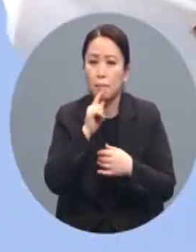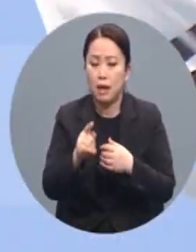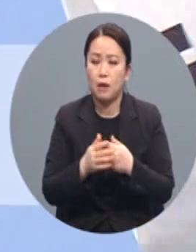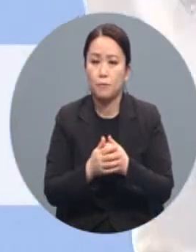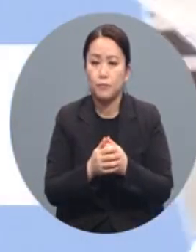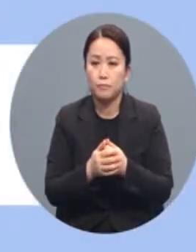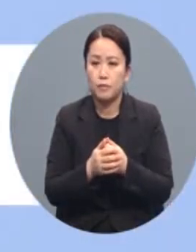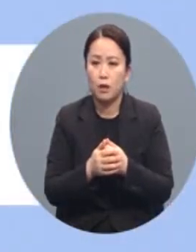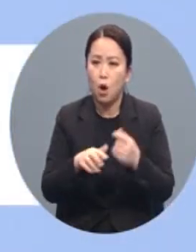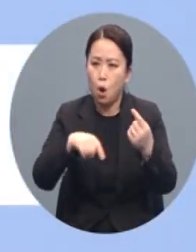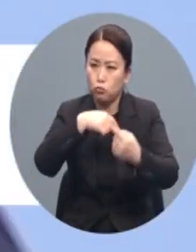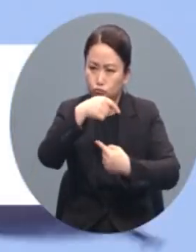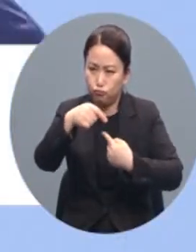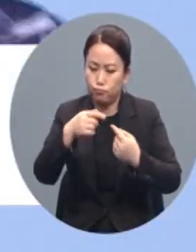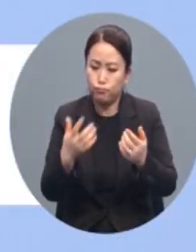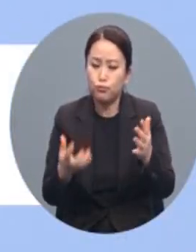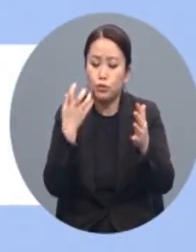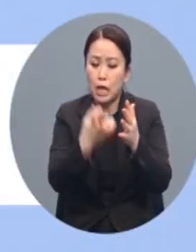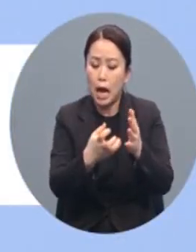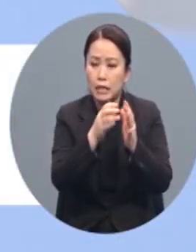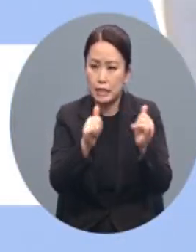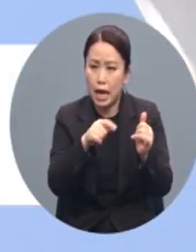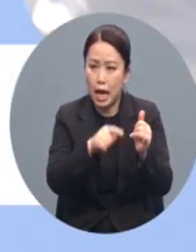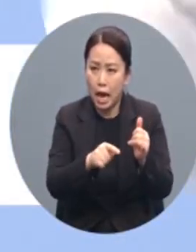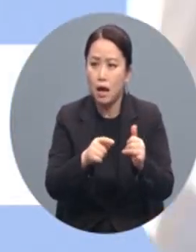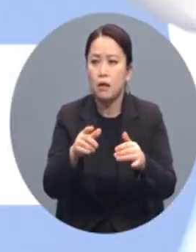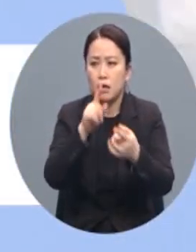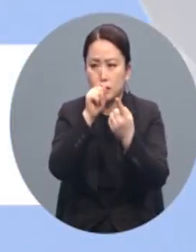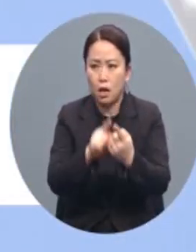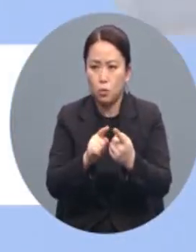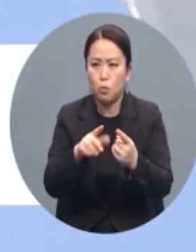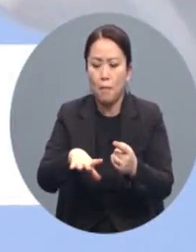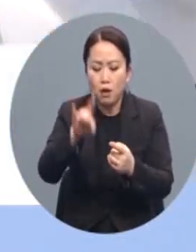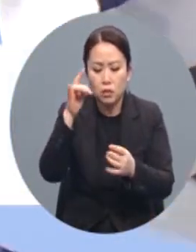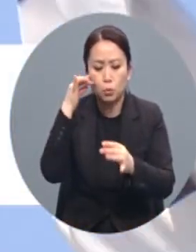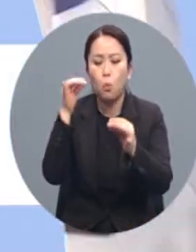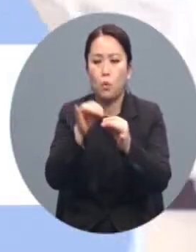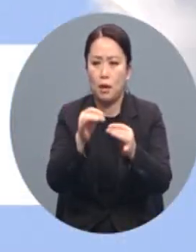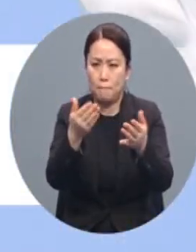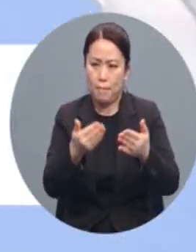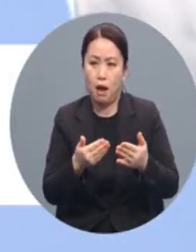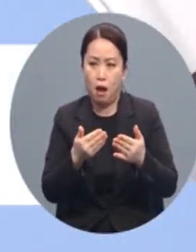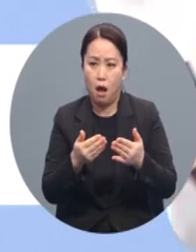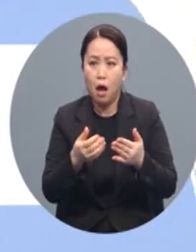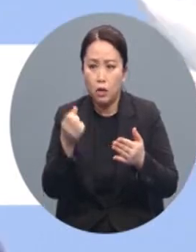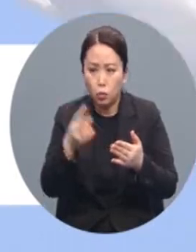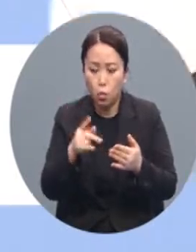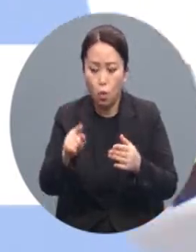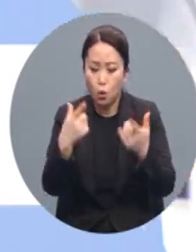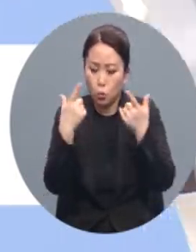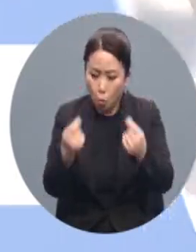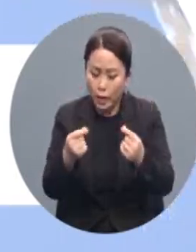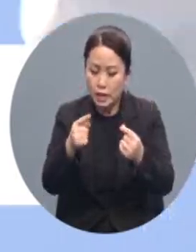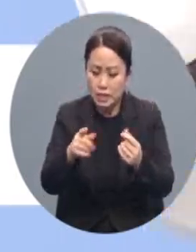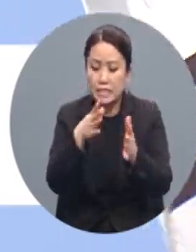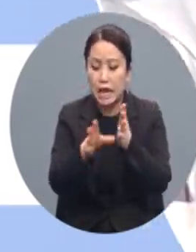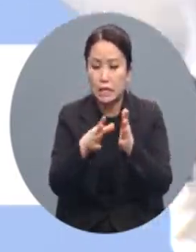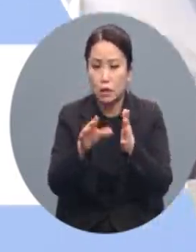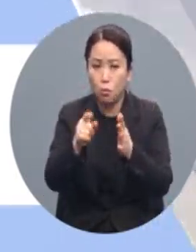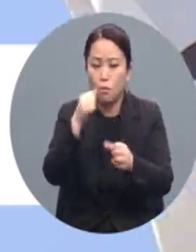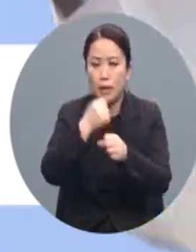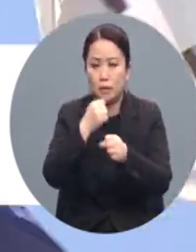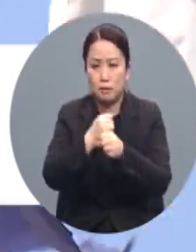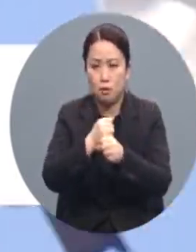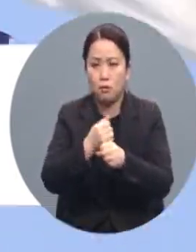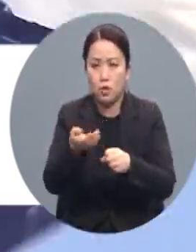운영자들을 대상으로 일단 동의를 받든지 어떤 동급 이상 자재를 변경이 돼야 되는데 그 변경 대책을 거치든지 아니면 원사보고식이든지 그런 쪽으로